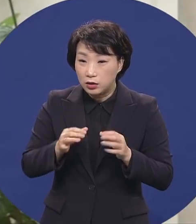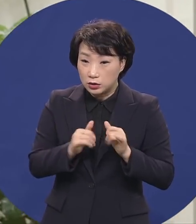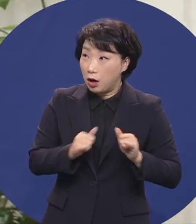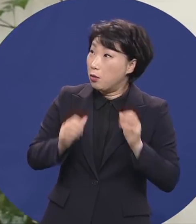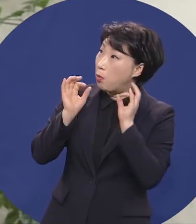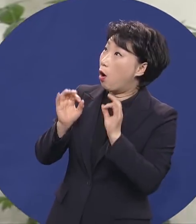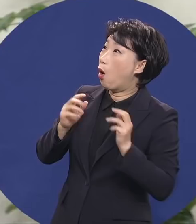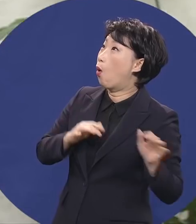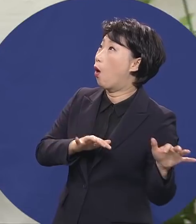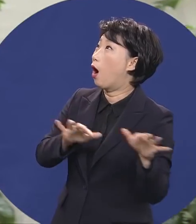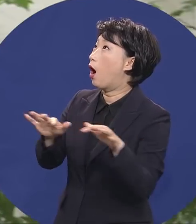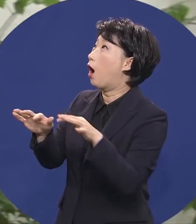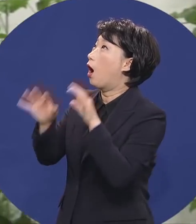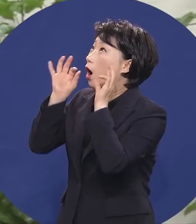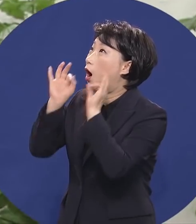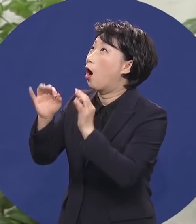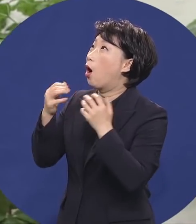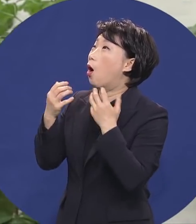사람들이 그럴 거 아니냐. 이야,